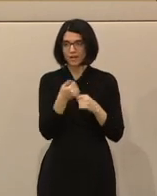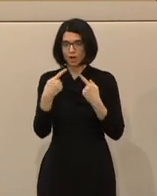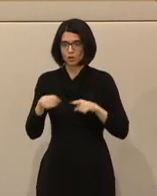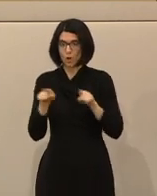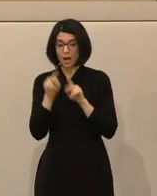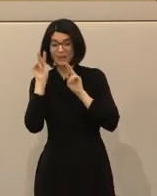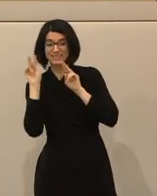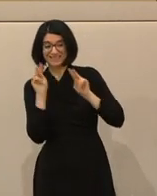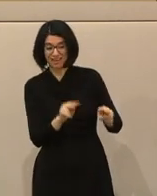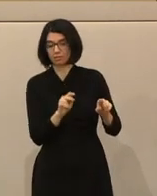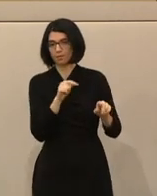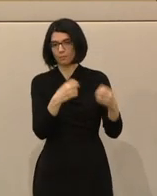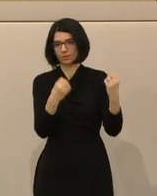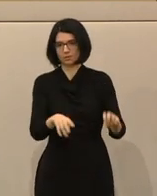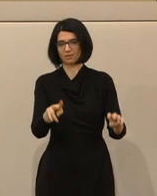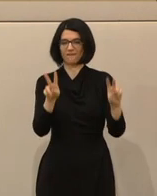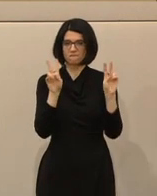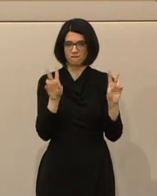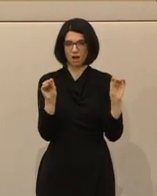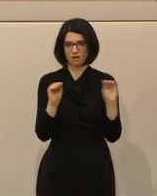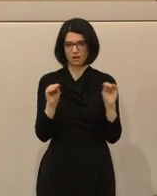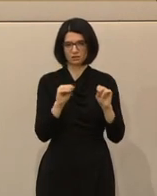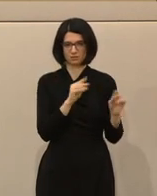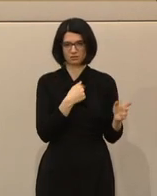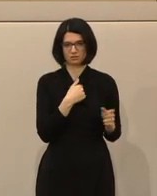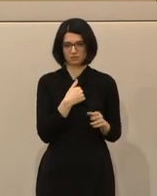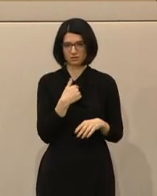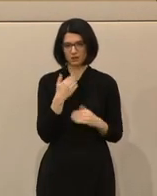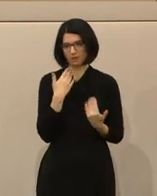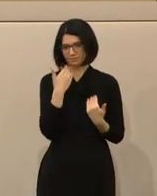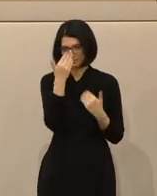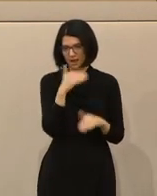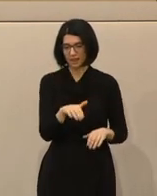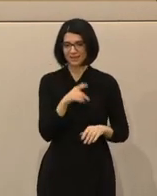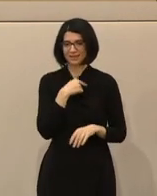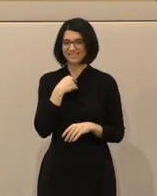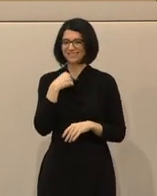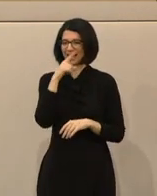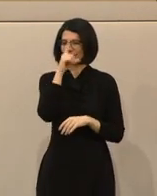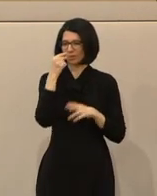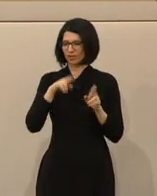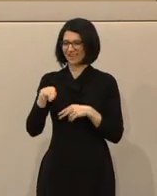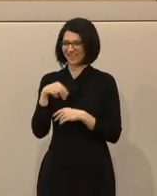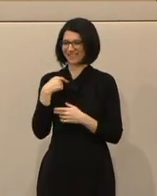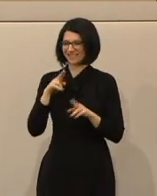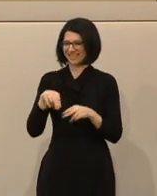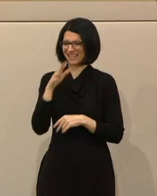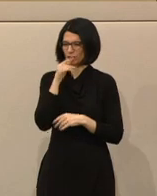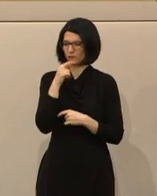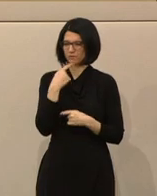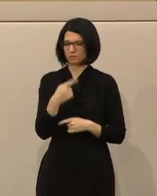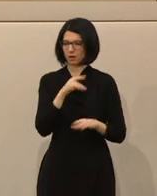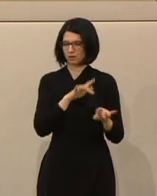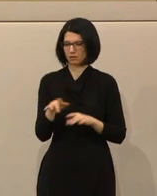dass es gerecht zugeht. Das sagt der Europäische Gerichtshof für Menschenrechte, der EGMR, in